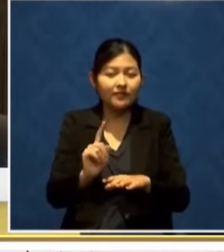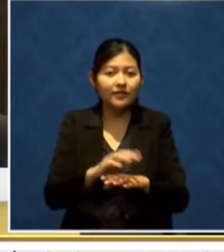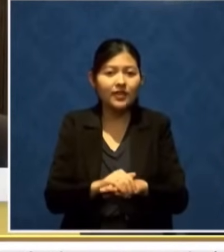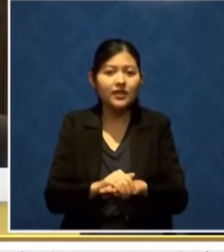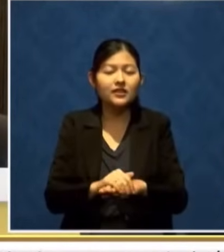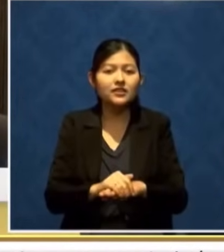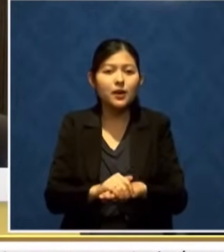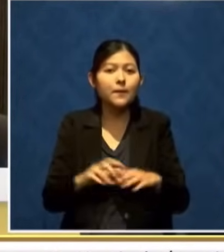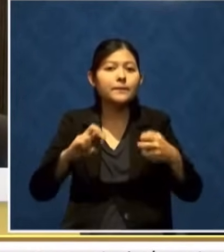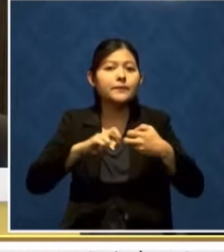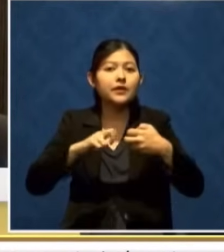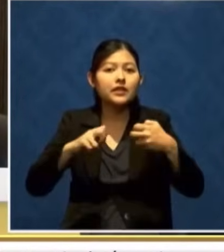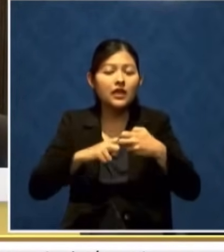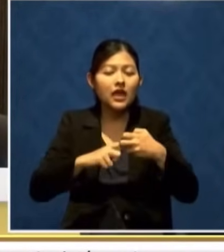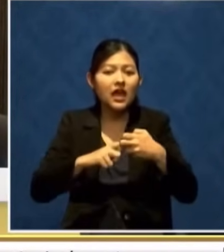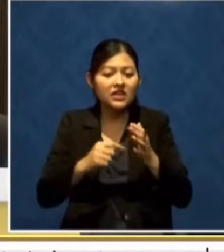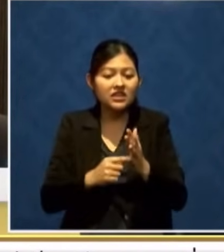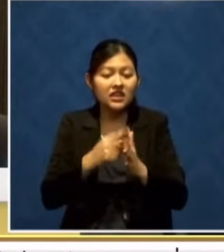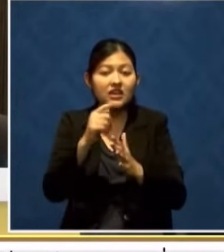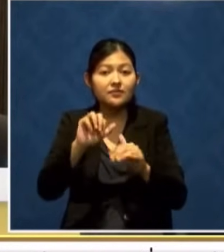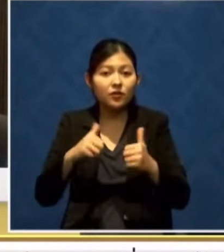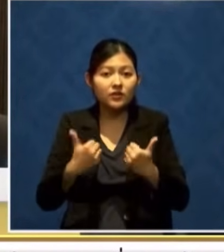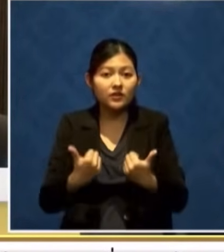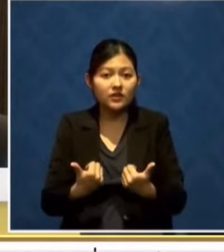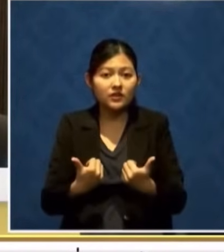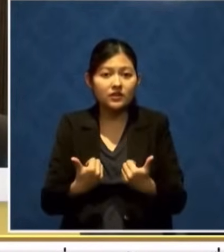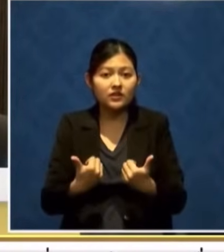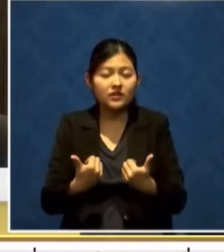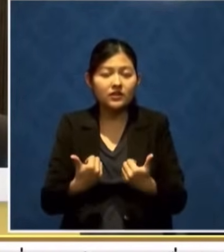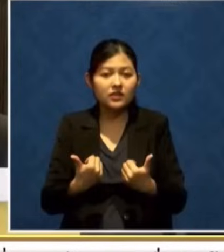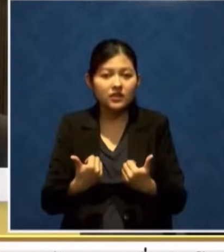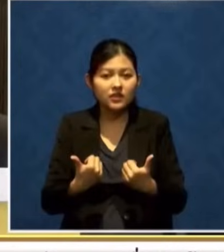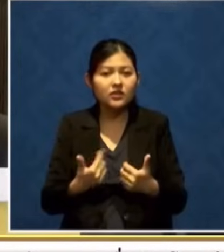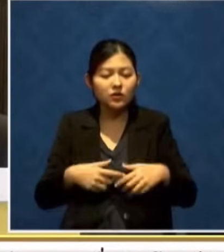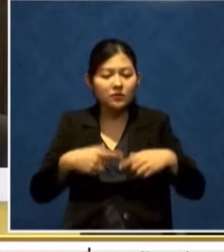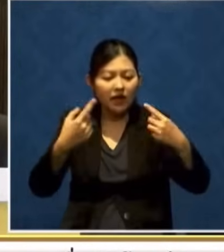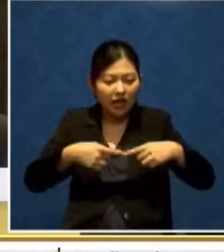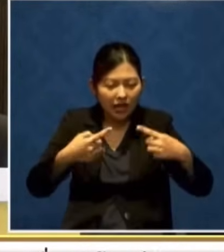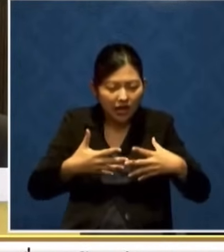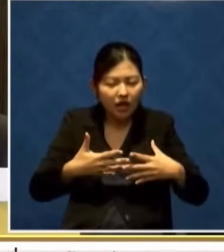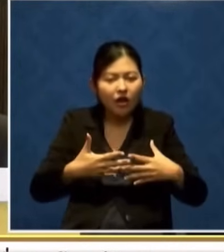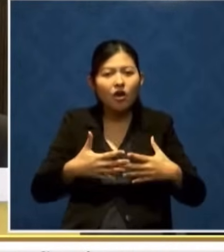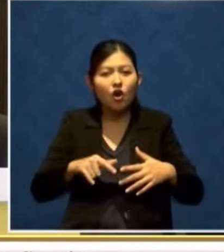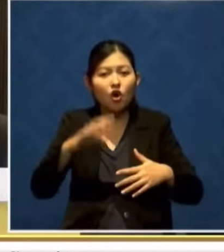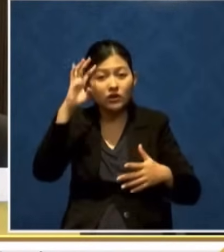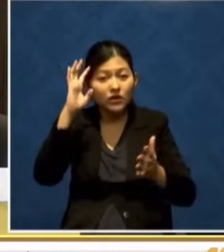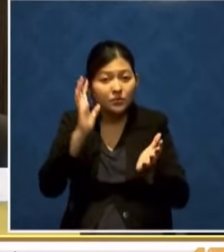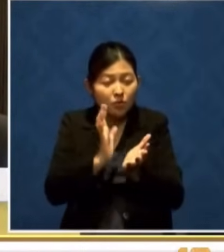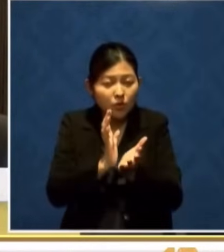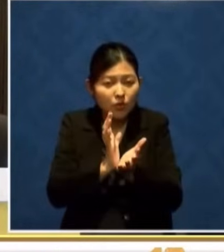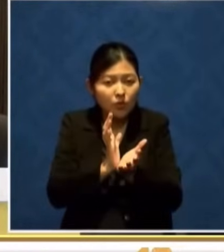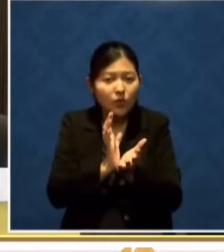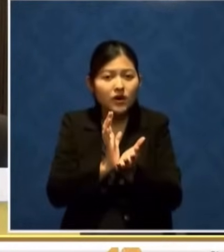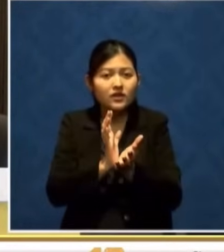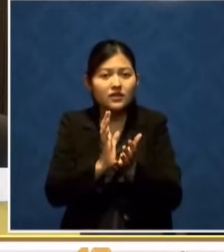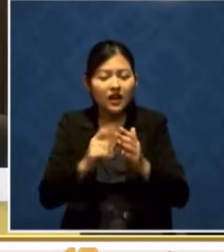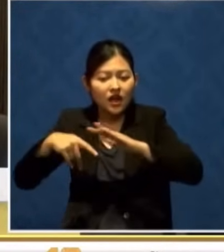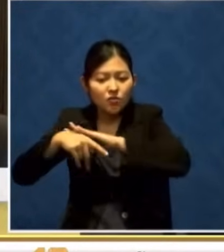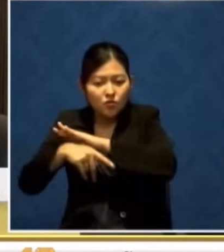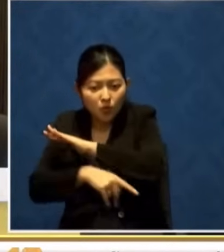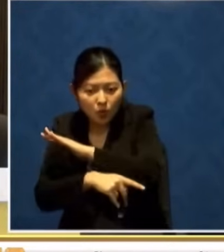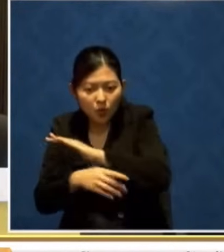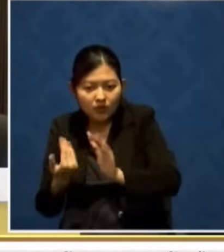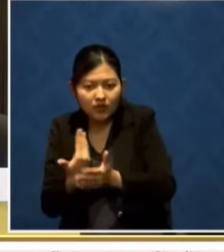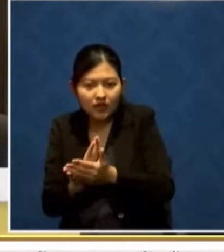ปัญหาที่เกิดขึ้นไม่ว่าจะเป็นความขัดแย้งของตำรวจไม่ว่าจะเป็นการทุจริตคอร์รัปชั่น